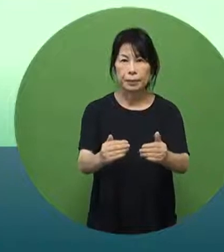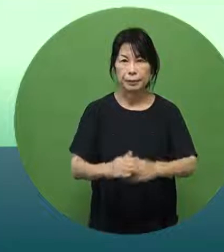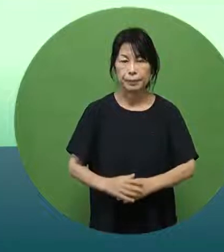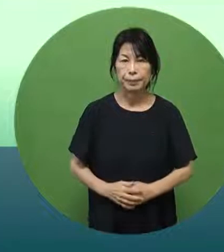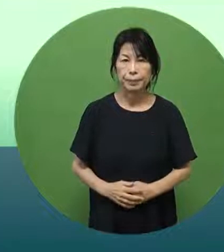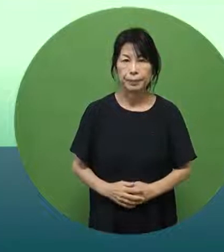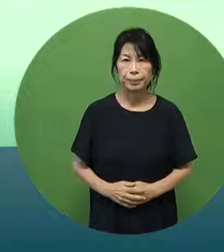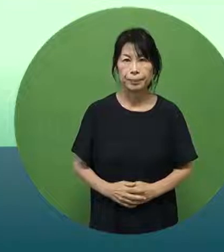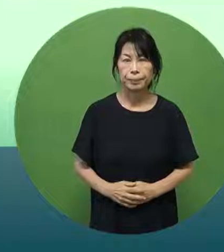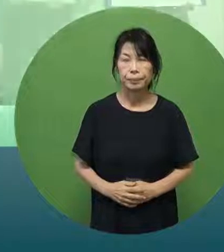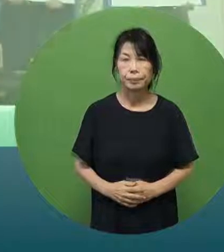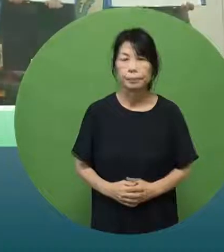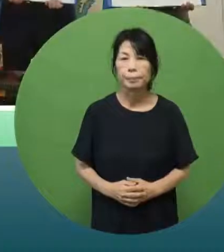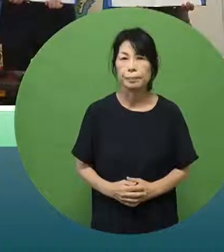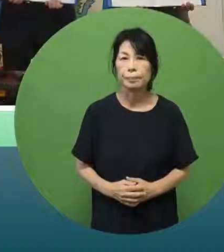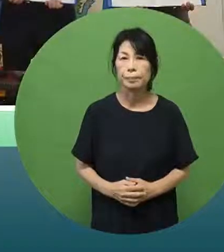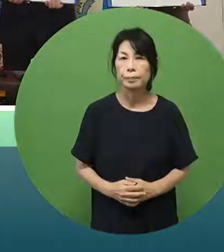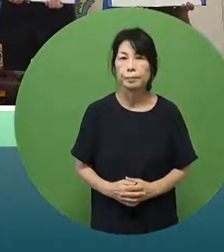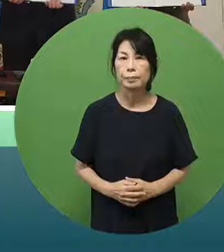きます。